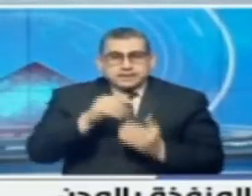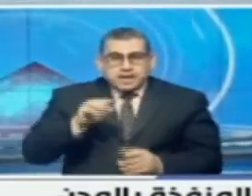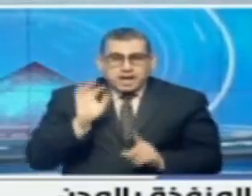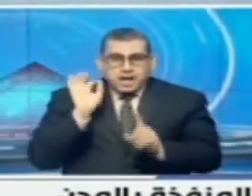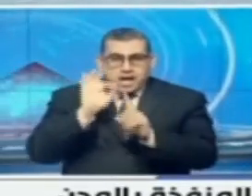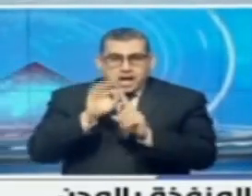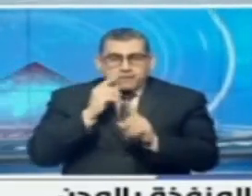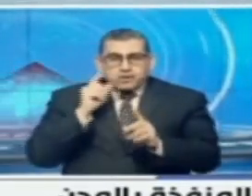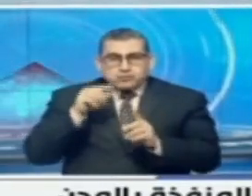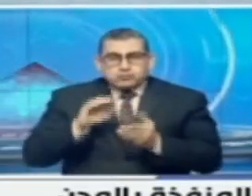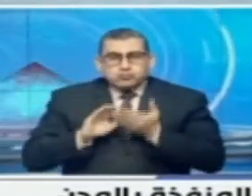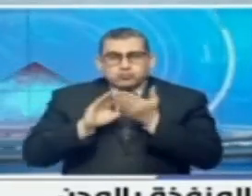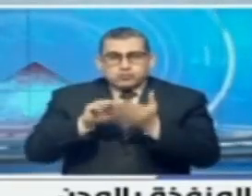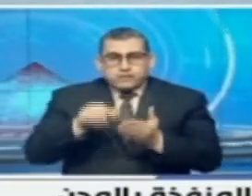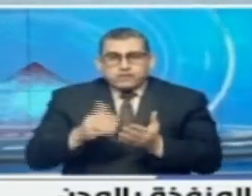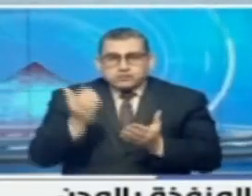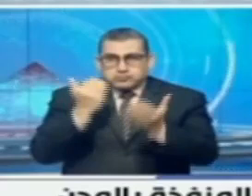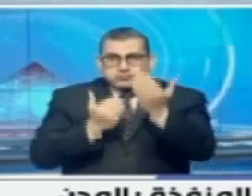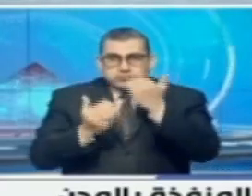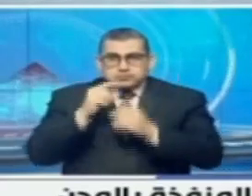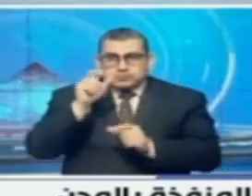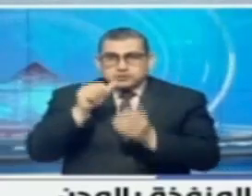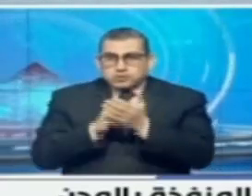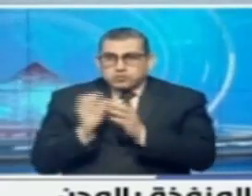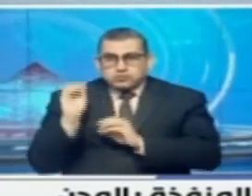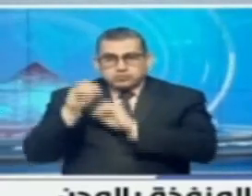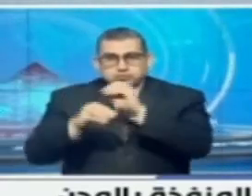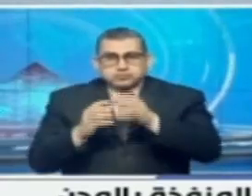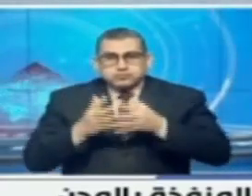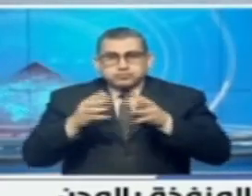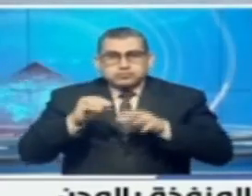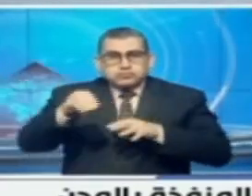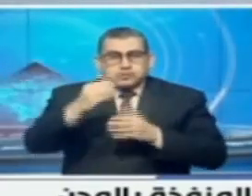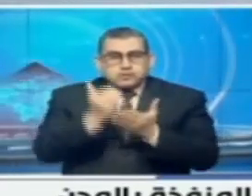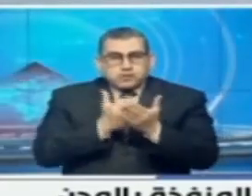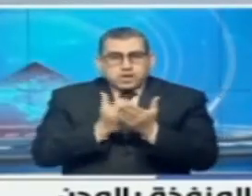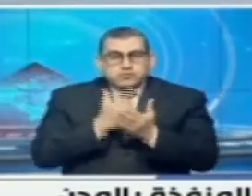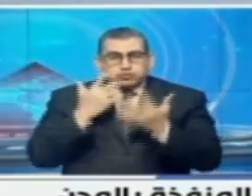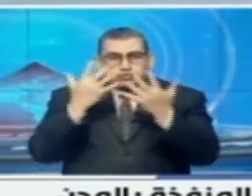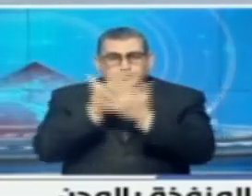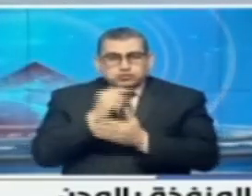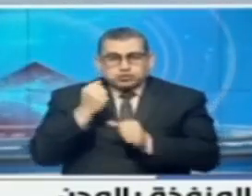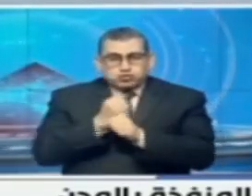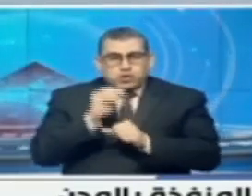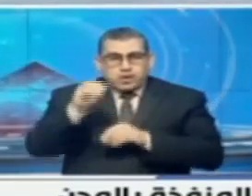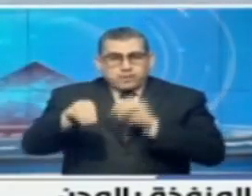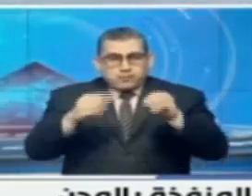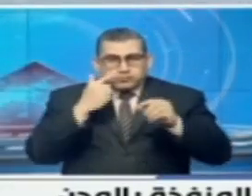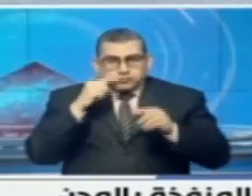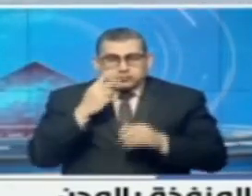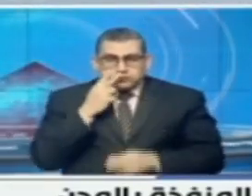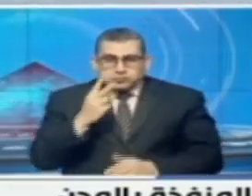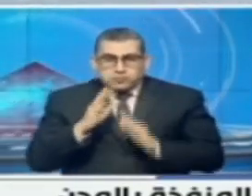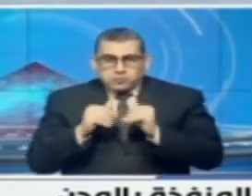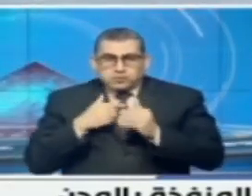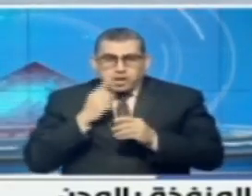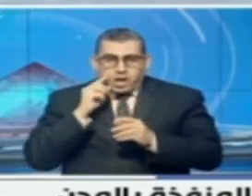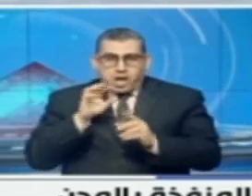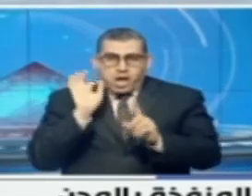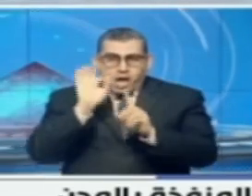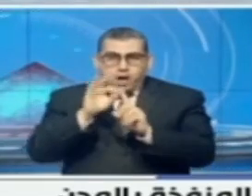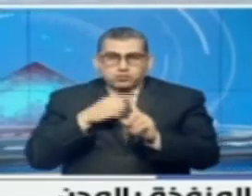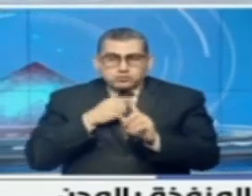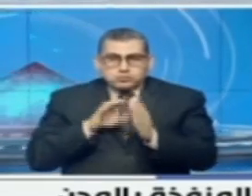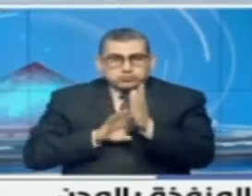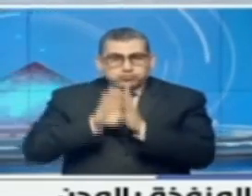أنها تسهم في جذب العنصر السكاني وفرص الاستثمار والتشغيل، ما يخدم رؤية الدولة نحو تحقيق تنمية